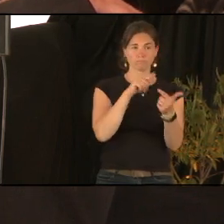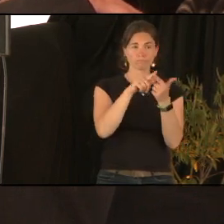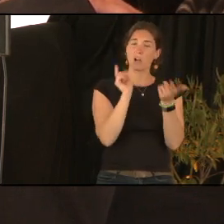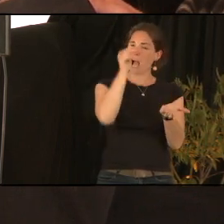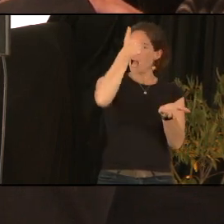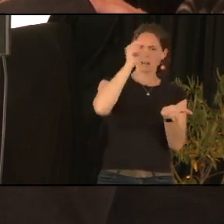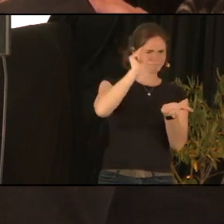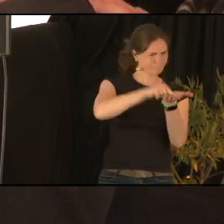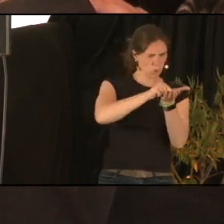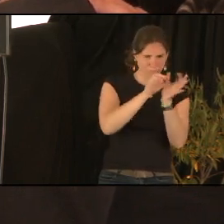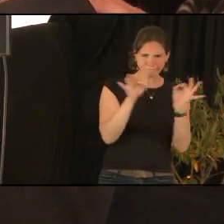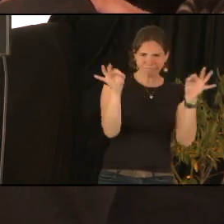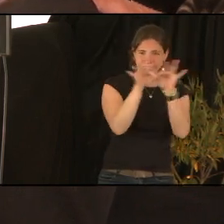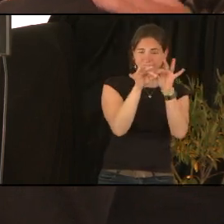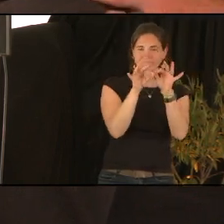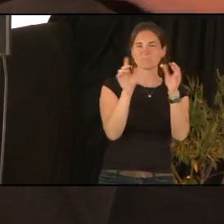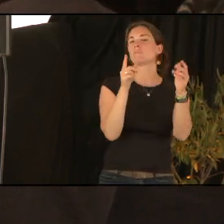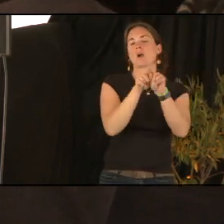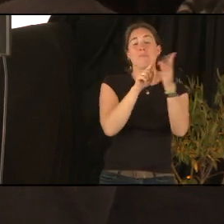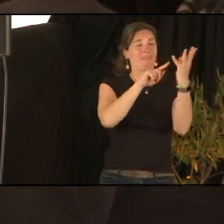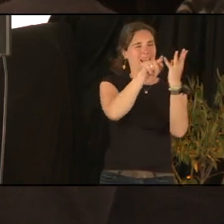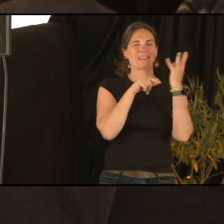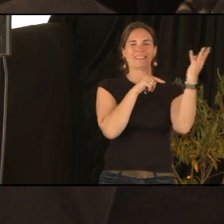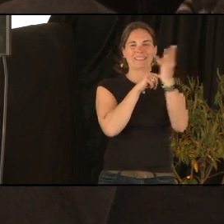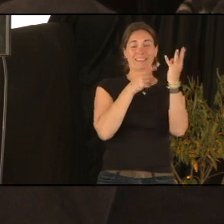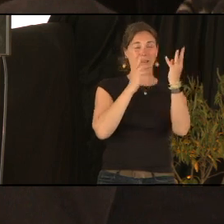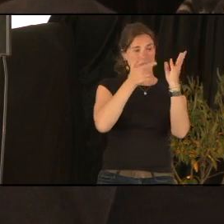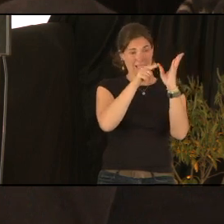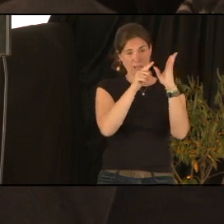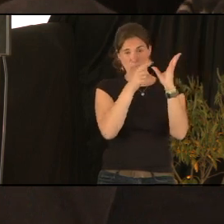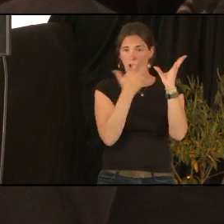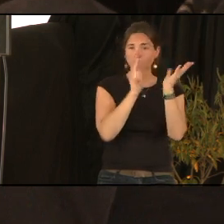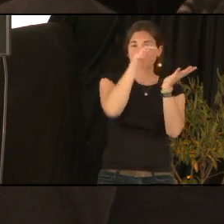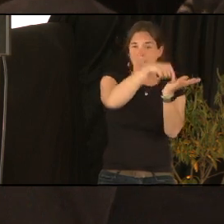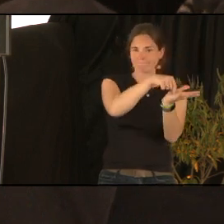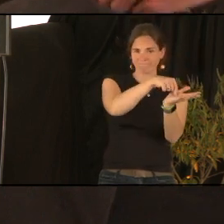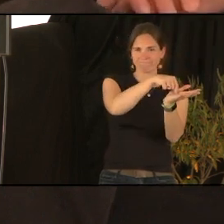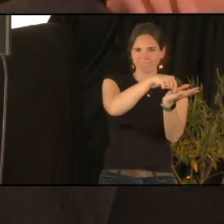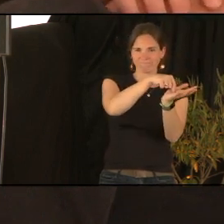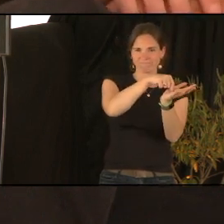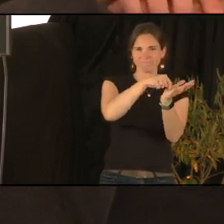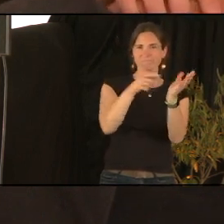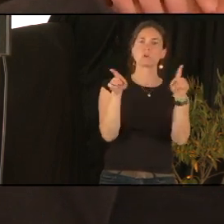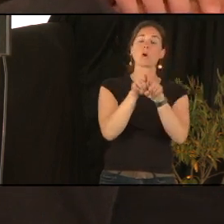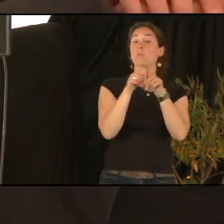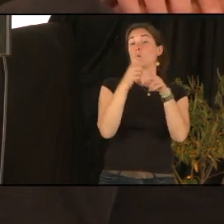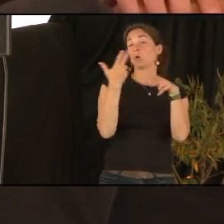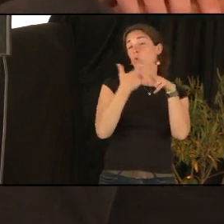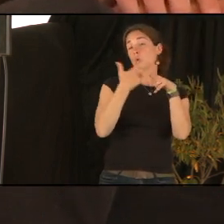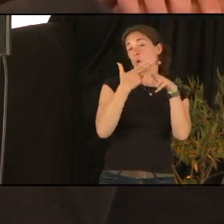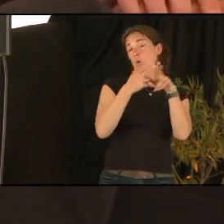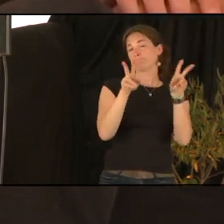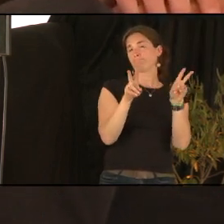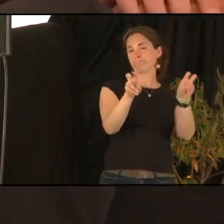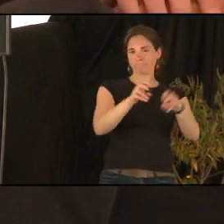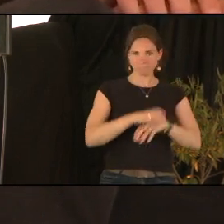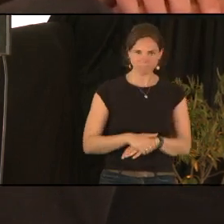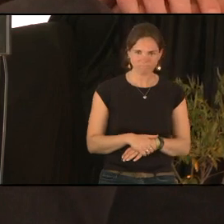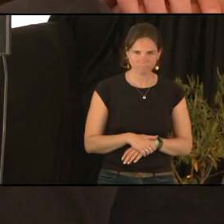lieu, qui est le cinquième personnage du livre. Donc comme un personnage éponyme, quoi, qui donne son titre au livre. Et